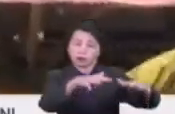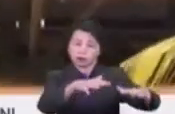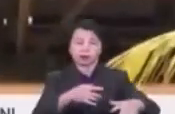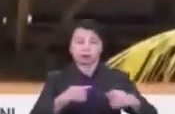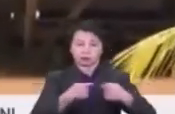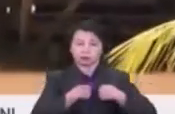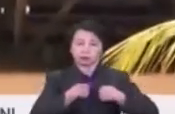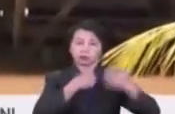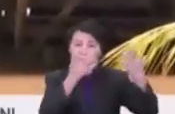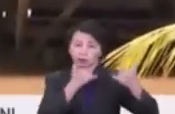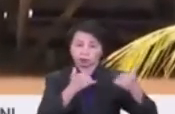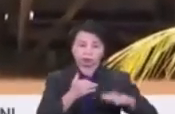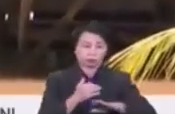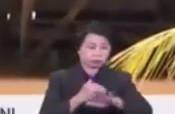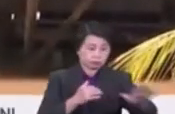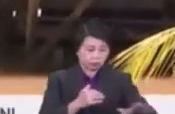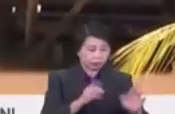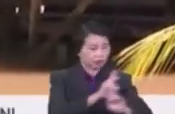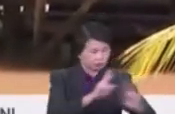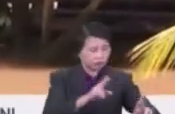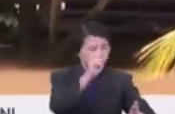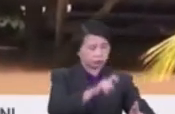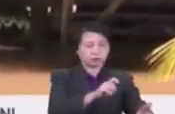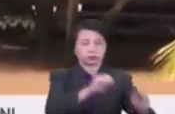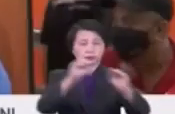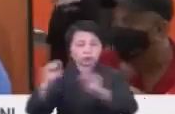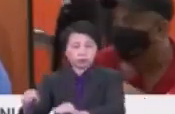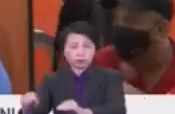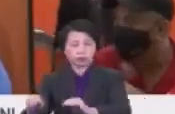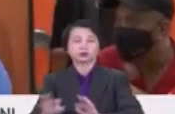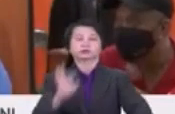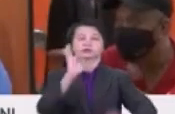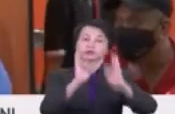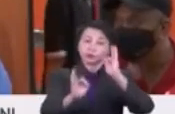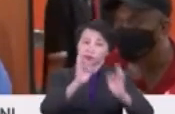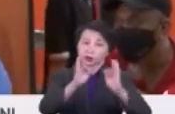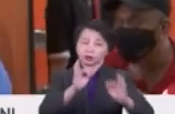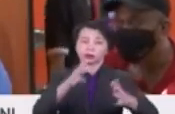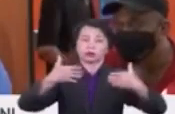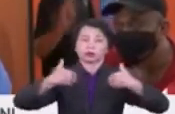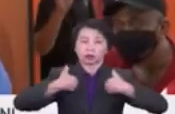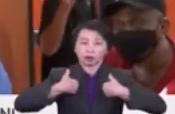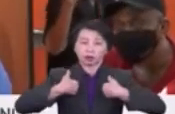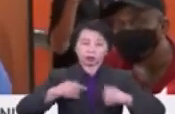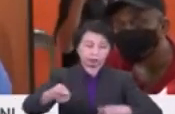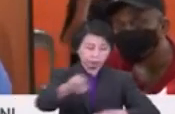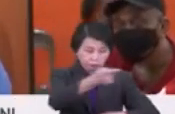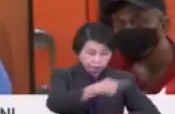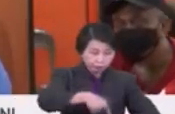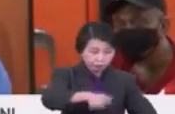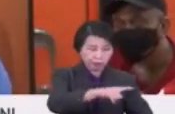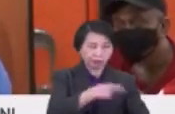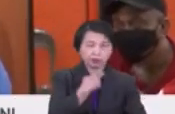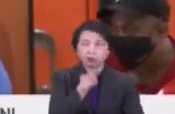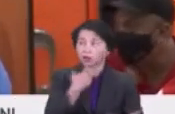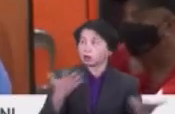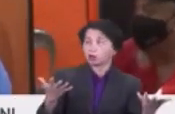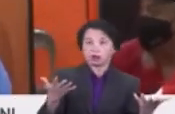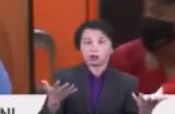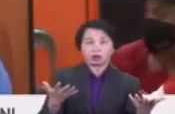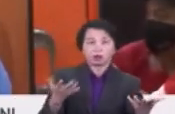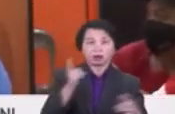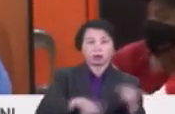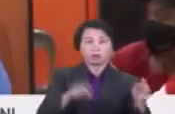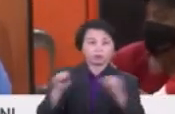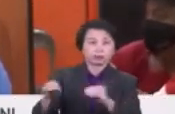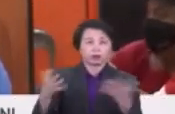harap mereka bersedia untuk berpindah. Sekiranya terdapat mereka-mereka yang terperangkap,